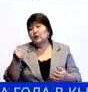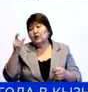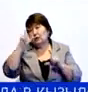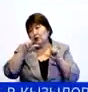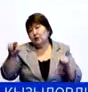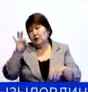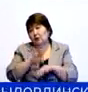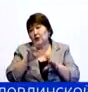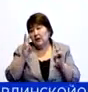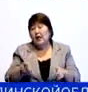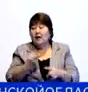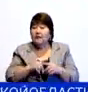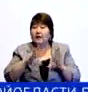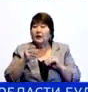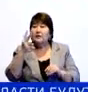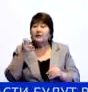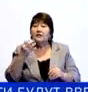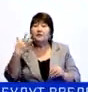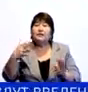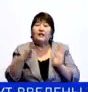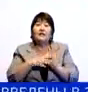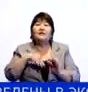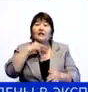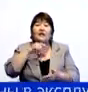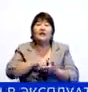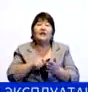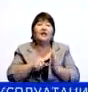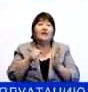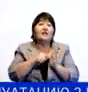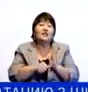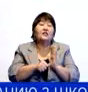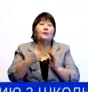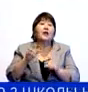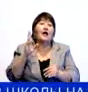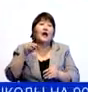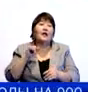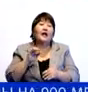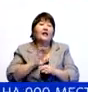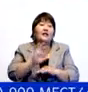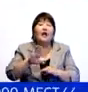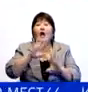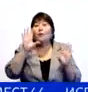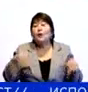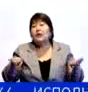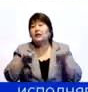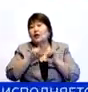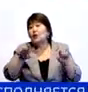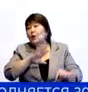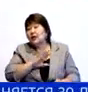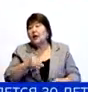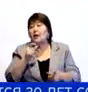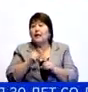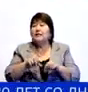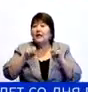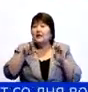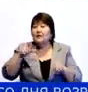школы в результате двести пятьдесят девять классов 106 школах были отправлены на карантин случаев полного закрытия школ не было по словам